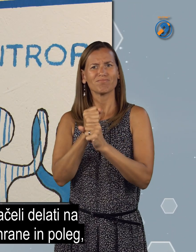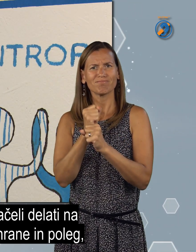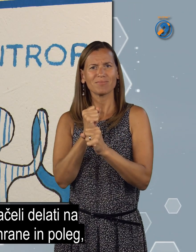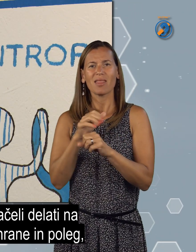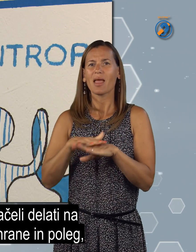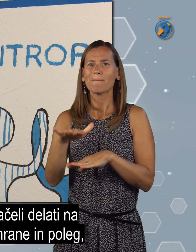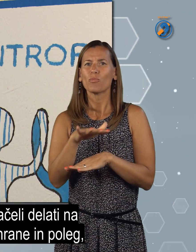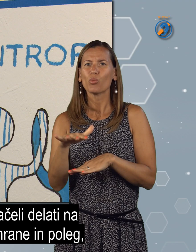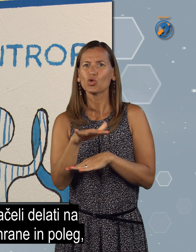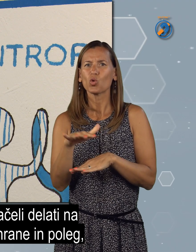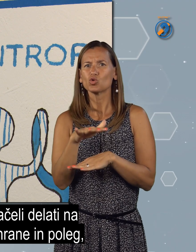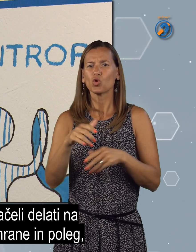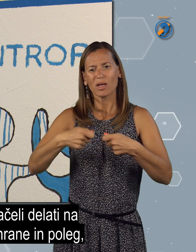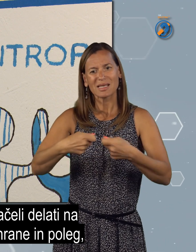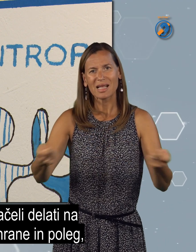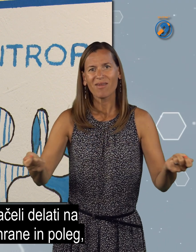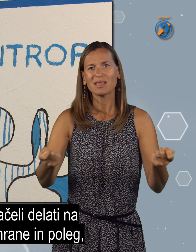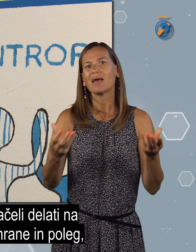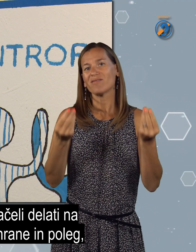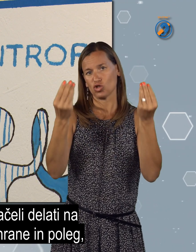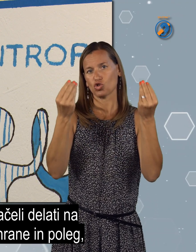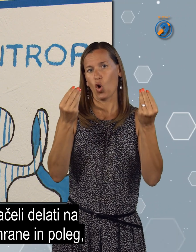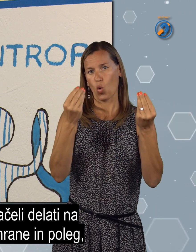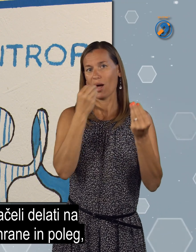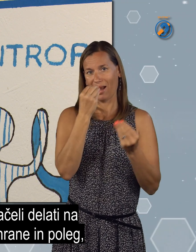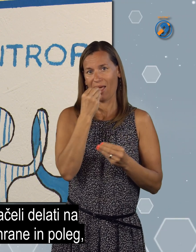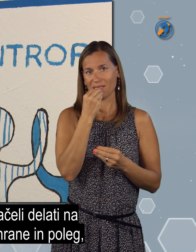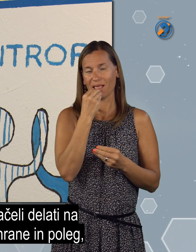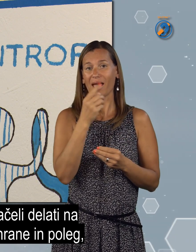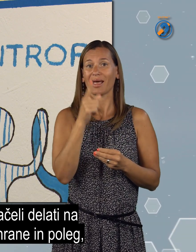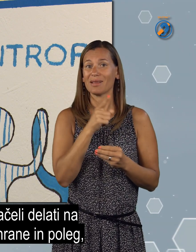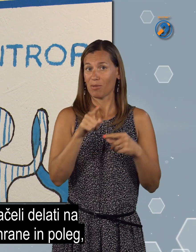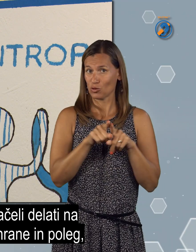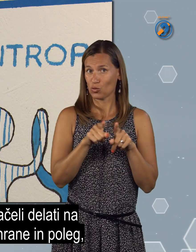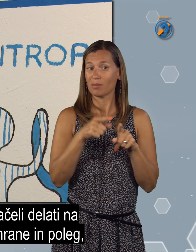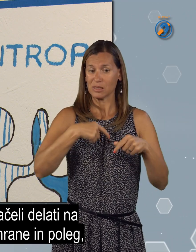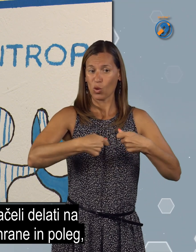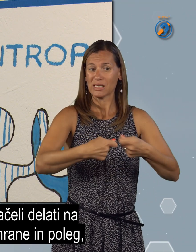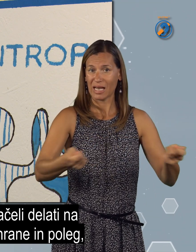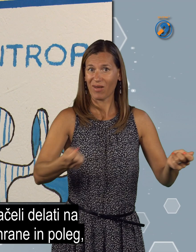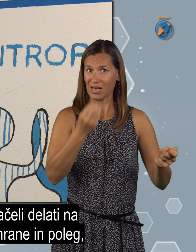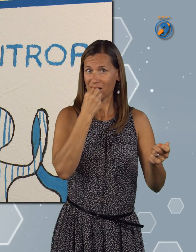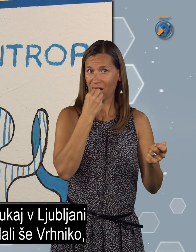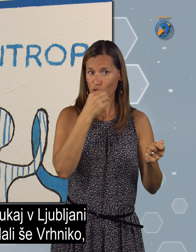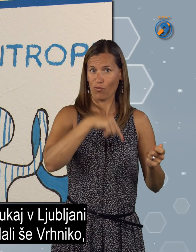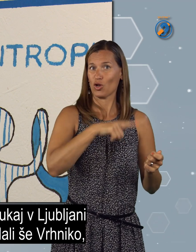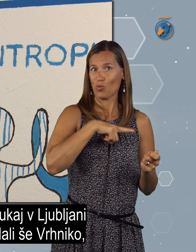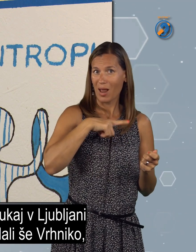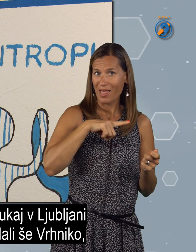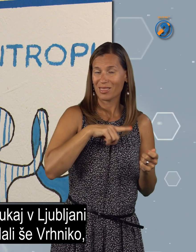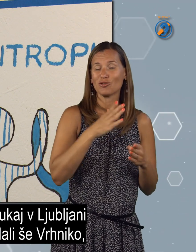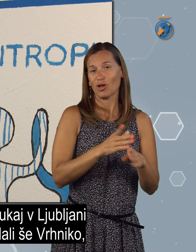zelo aktivno začeli delati na področju razdeljevanja viškov hrane in poleg tega, da